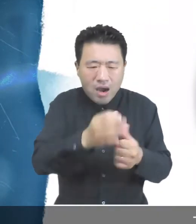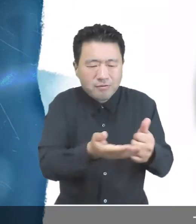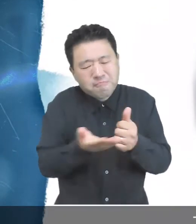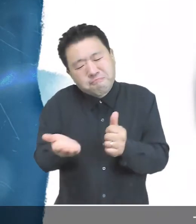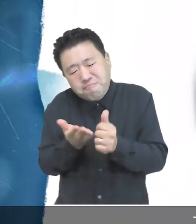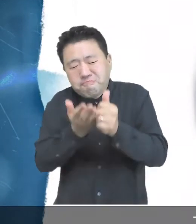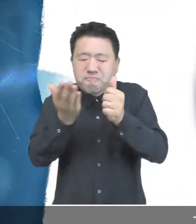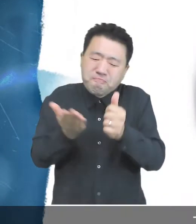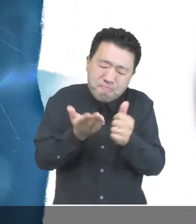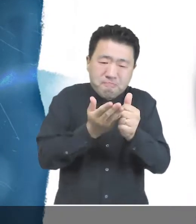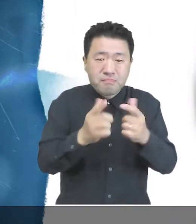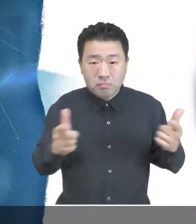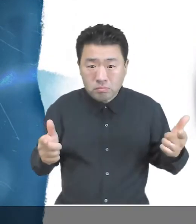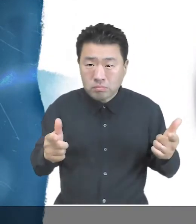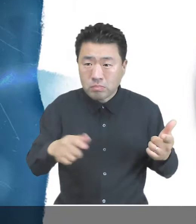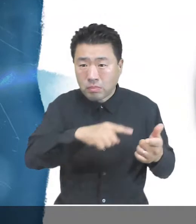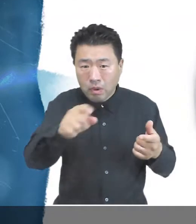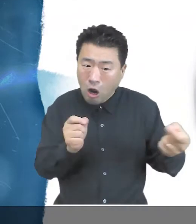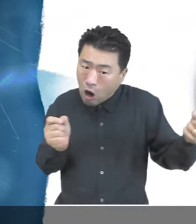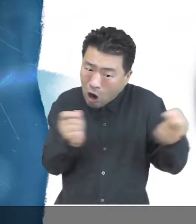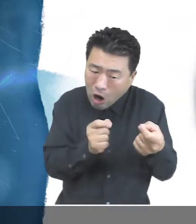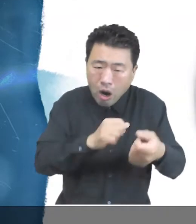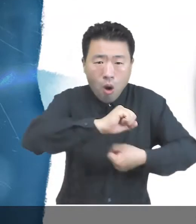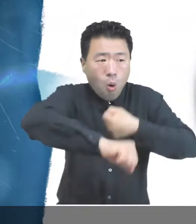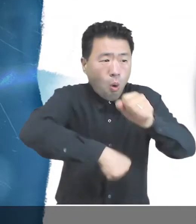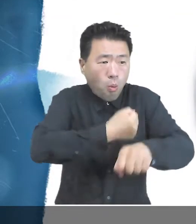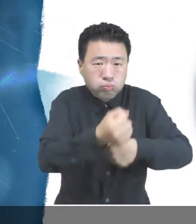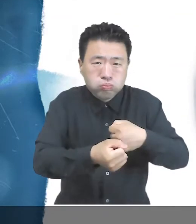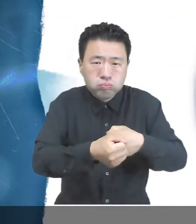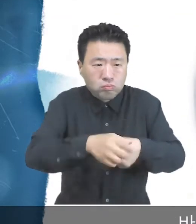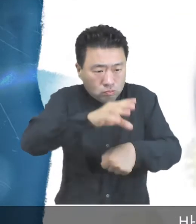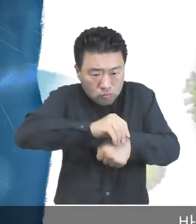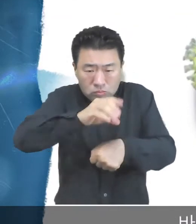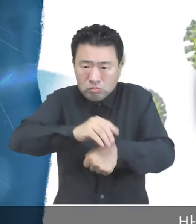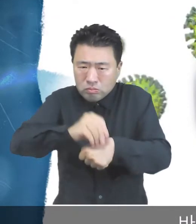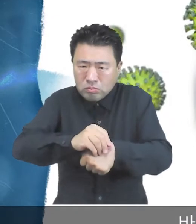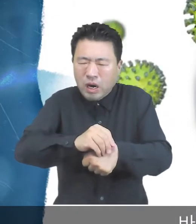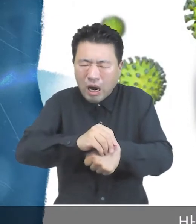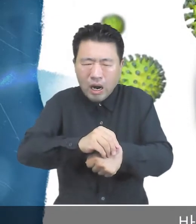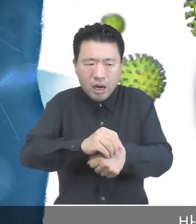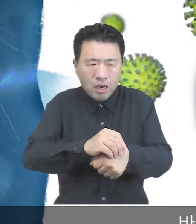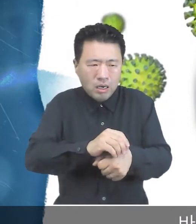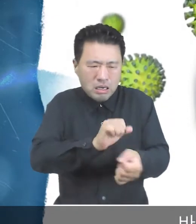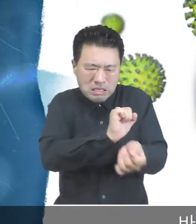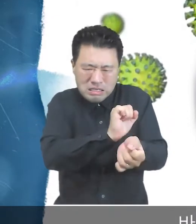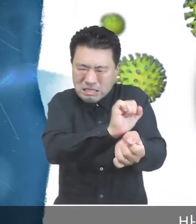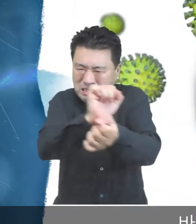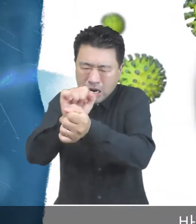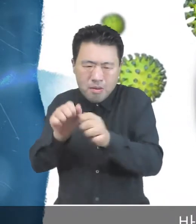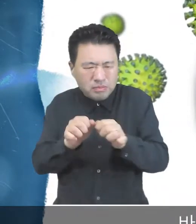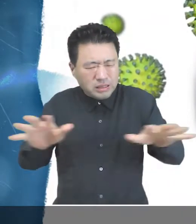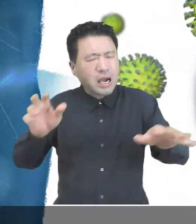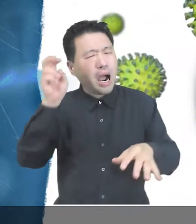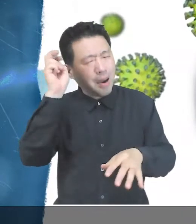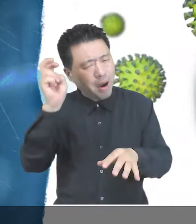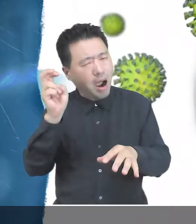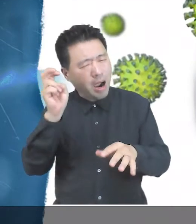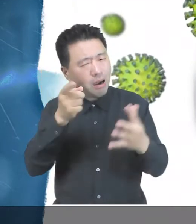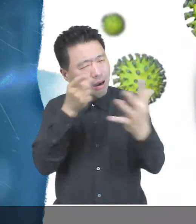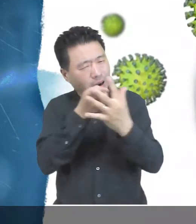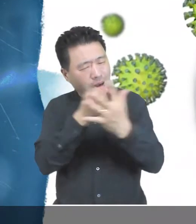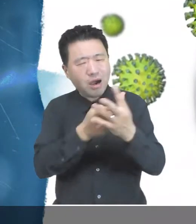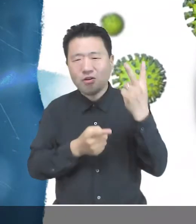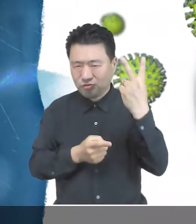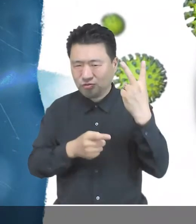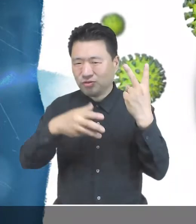돼지를 집안에서 키우는 등 가축과 가까이 생활하는 그들의 생활 습관이 바이러스를 퍼뜨리는 원인이 되었을 수도 있다는 두 번째